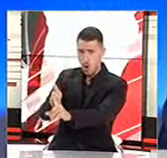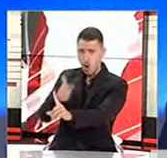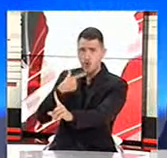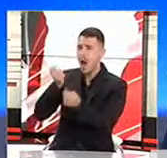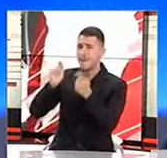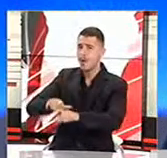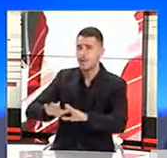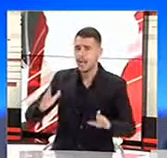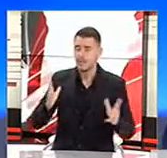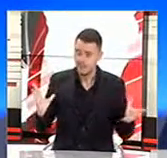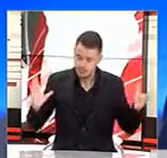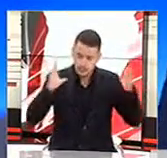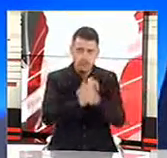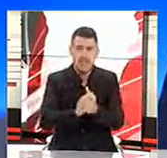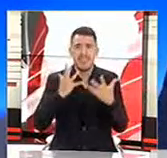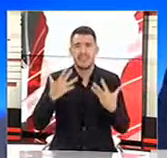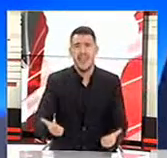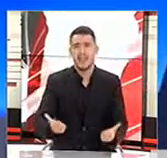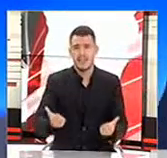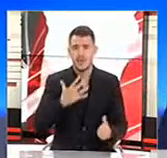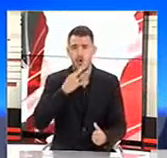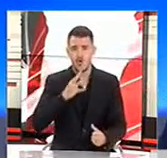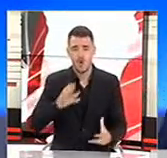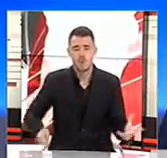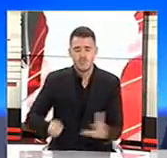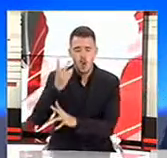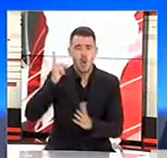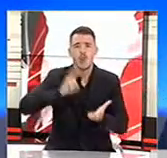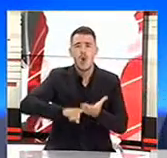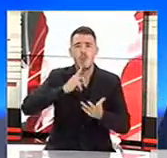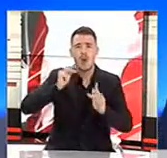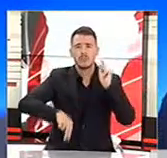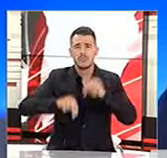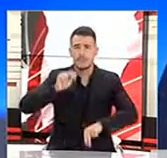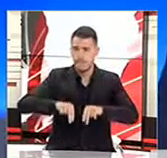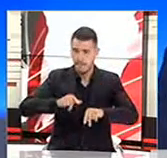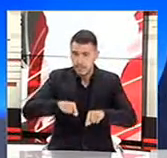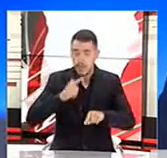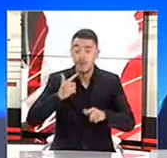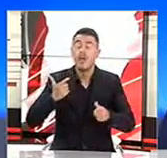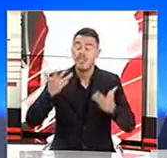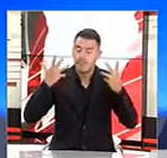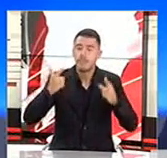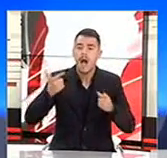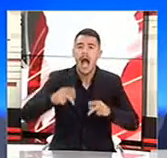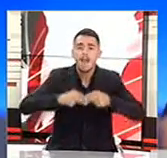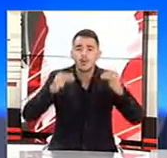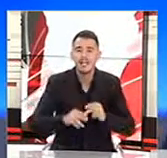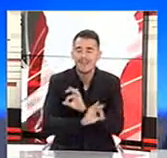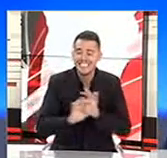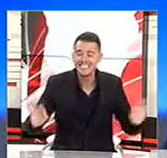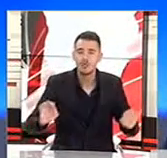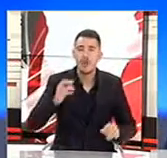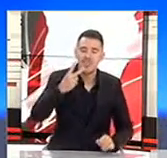Έχουμε ψηφίσει την απλή αναλογική για την κεντρική διακυβέρνηση. Θα έχουμε λοιπόν συμμαχικές κυβερνήσεις. Δεν μπορούμε